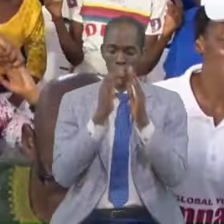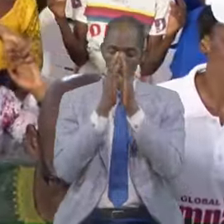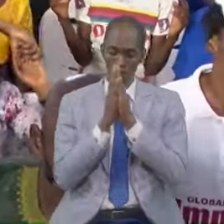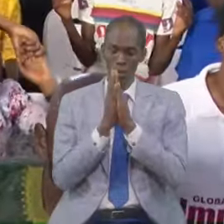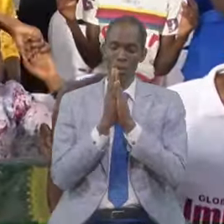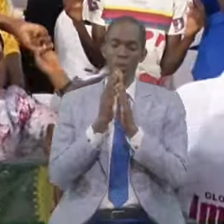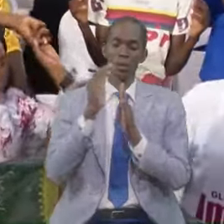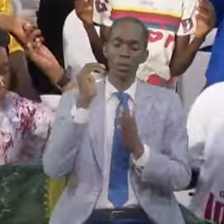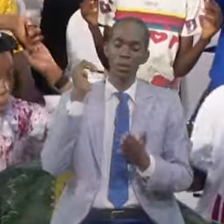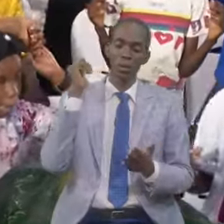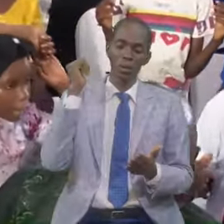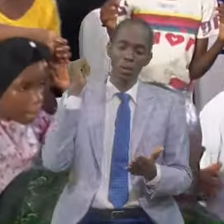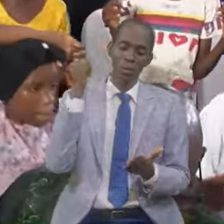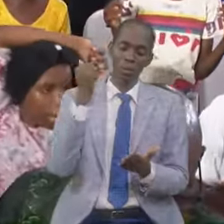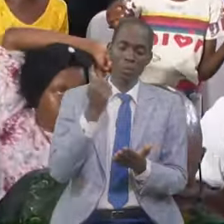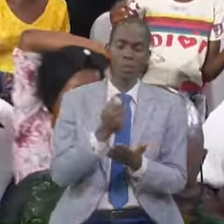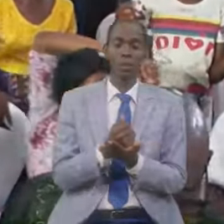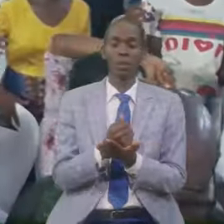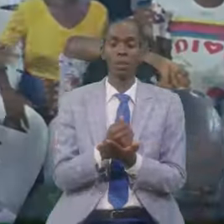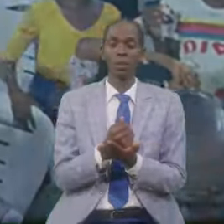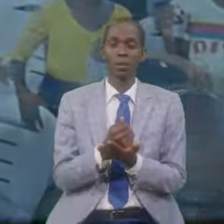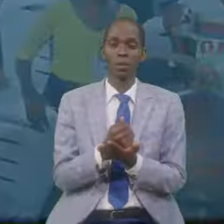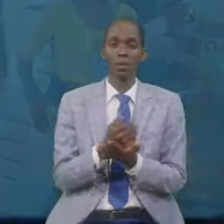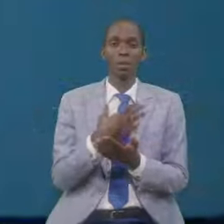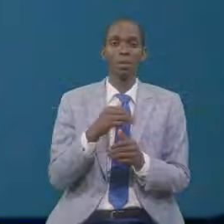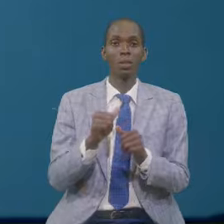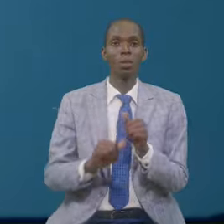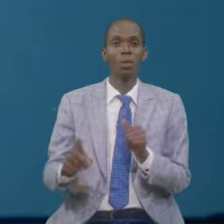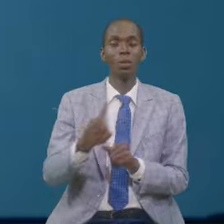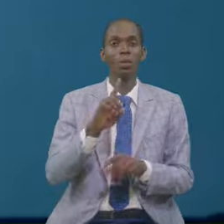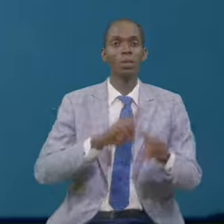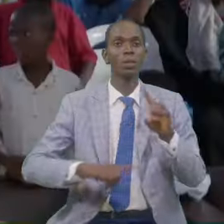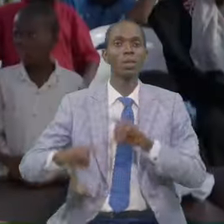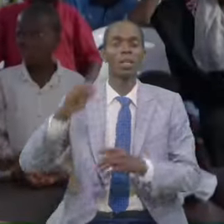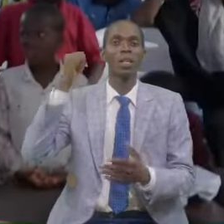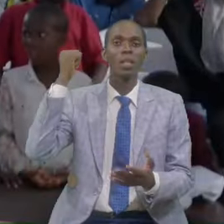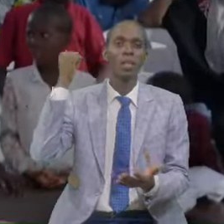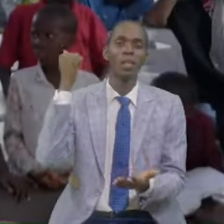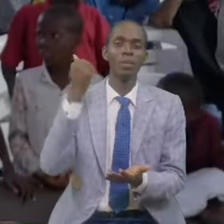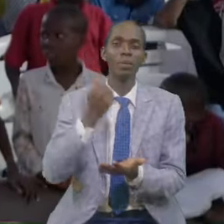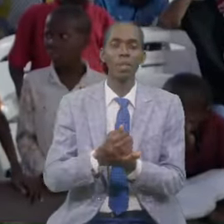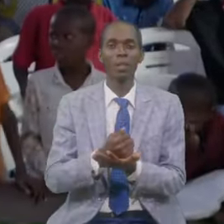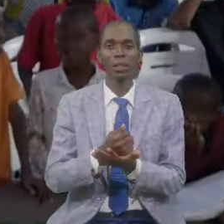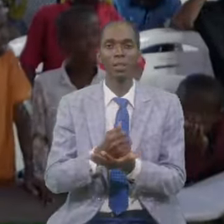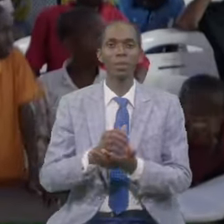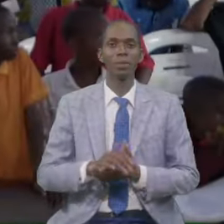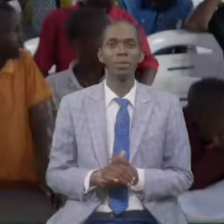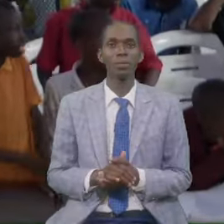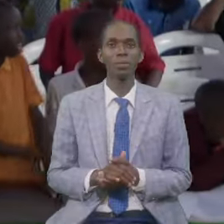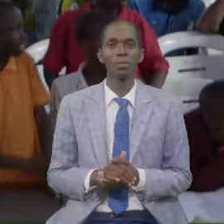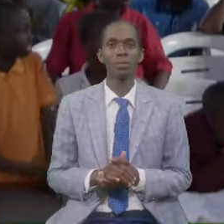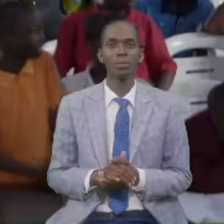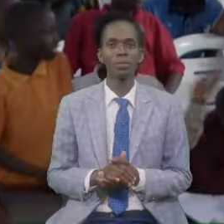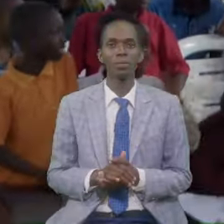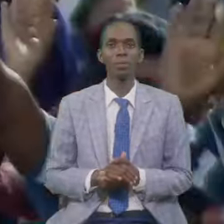నామములో ప్రార్థించుచున్నాము తండ్రి. And everybody said amen. చక్కగా చేతులు పైకి చాపి చెప్పండి,